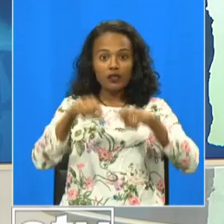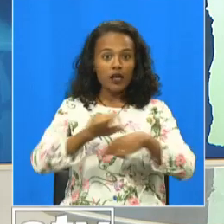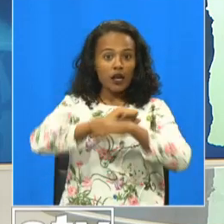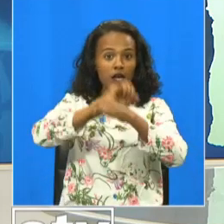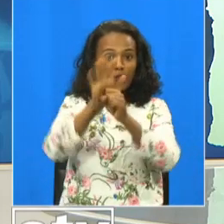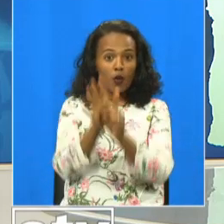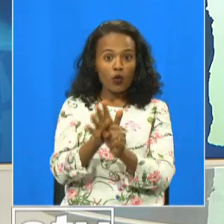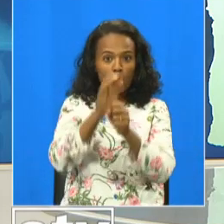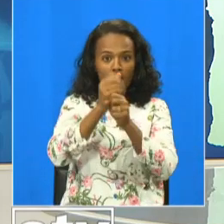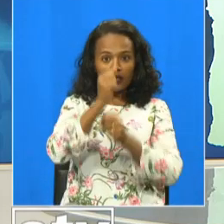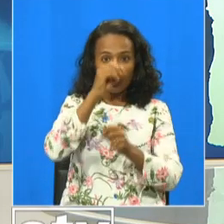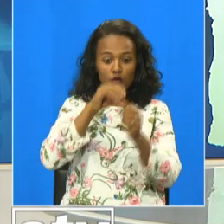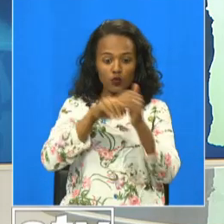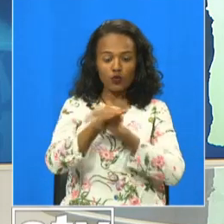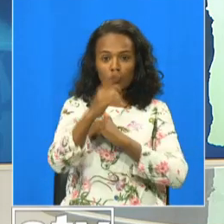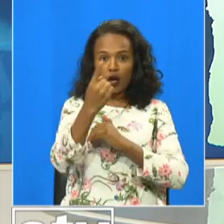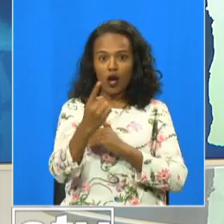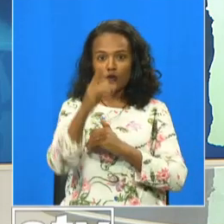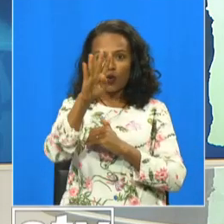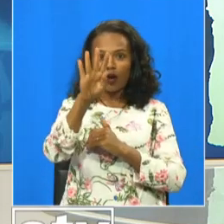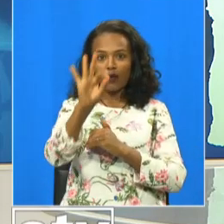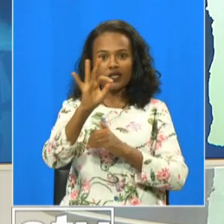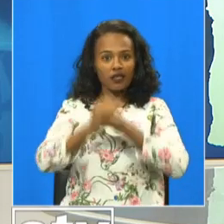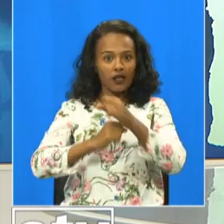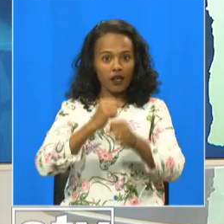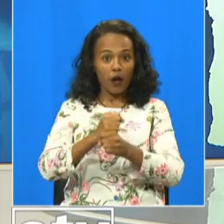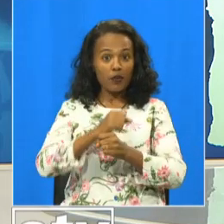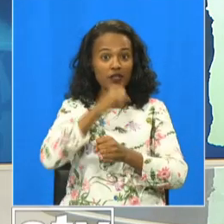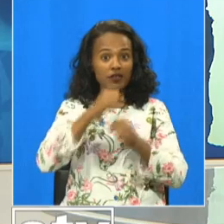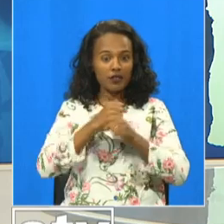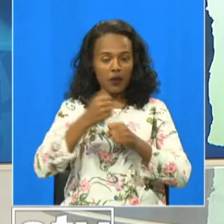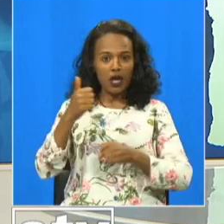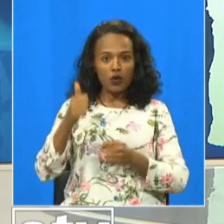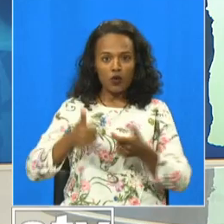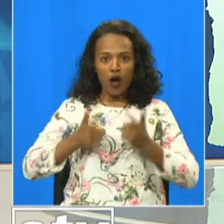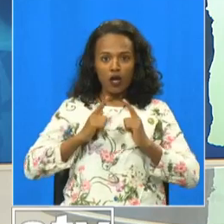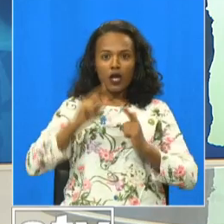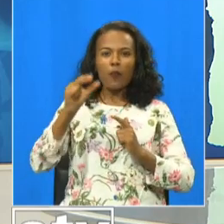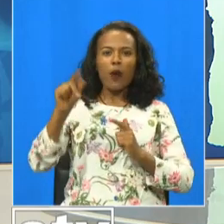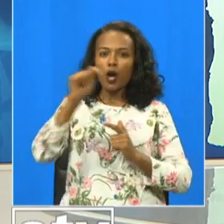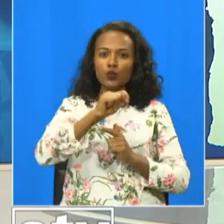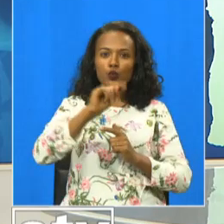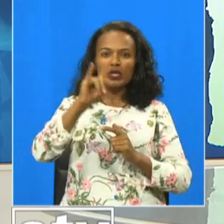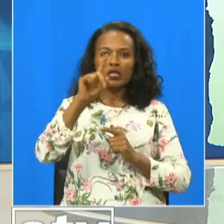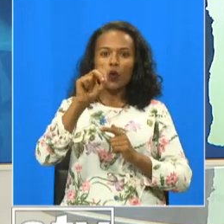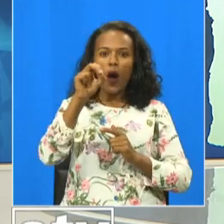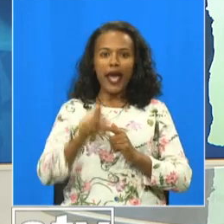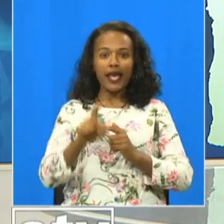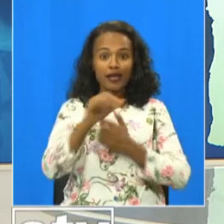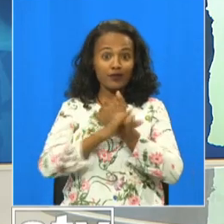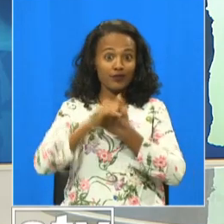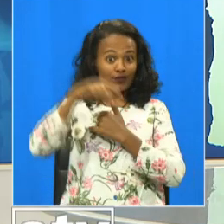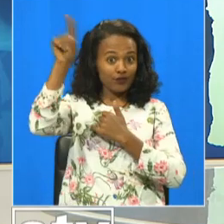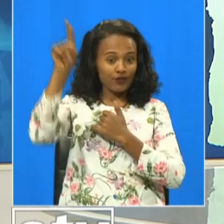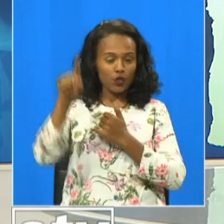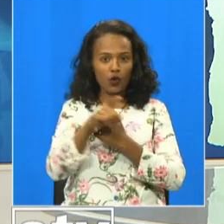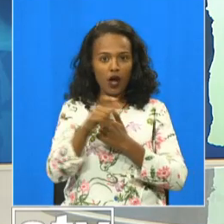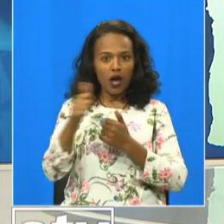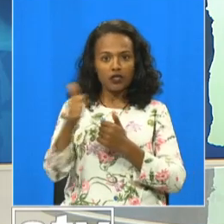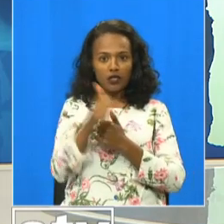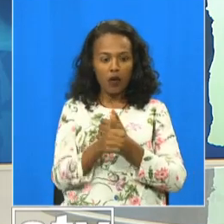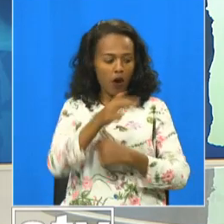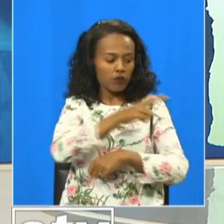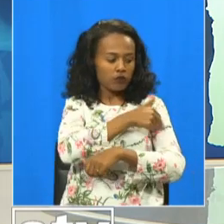በኮሮና ቫይረስ ከተያዙት ውስጥ አንዱ የ49 ዓመት ዕድሜ ያለውና ነዋሪነቱ በባቱ ወይም ዘዋይ የሆነ በአዲስ አበባ ሕክምና በመከታተል